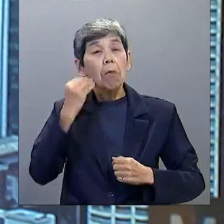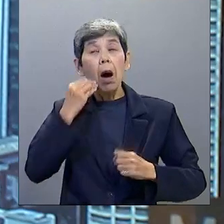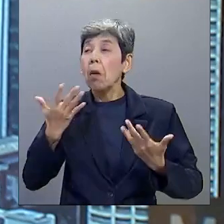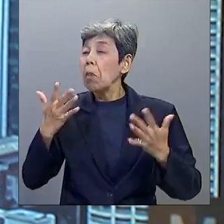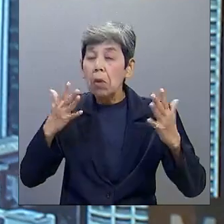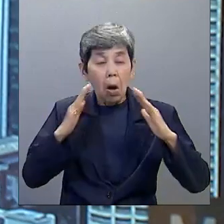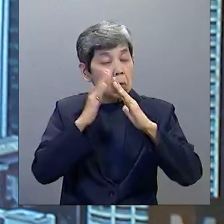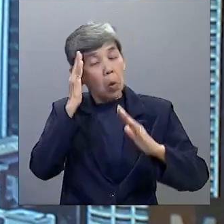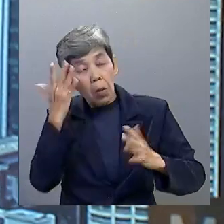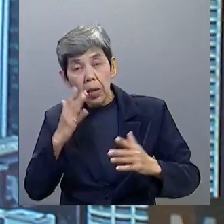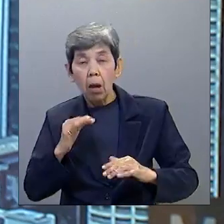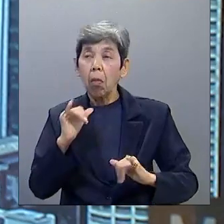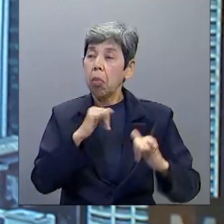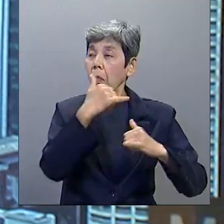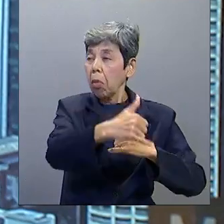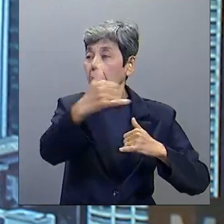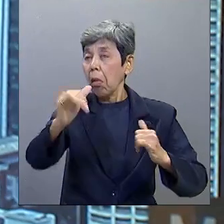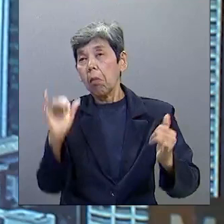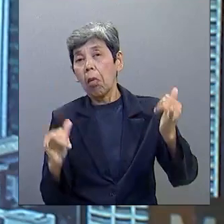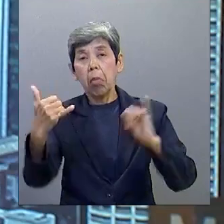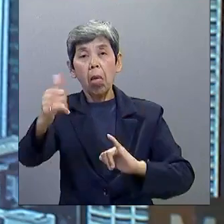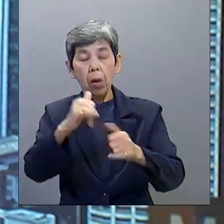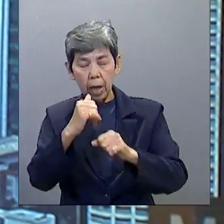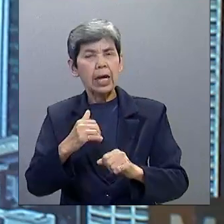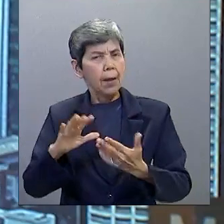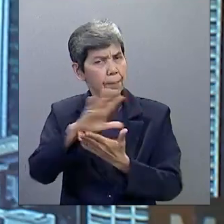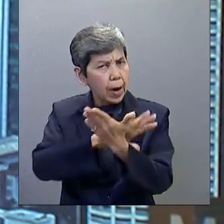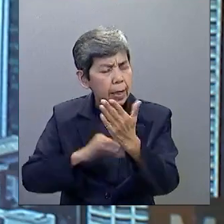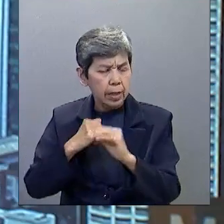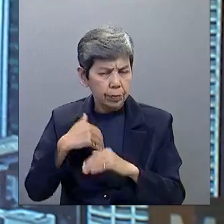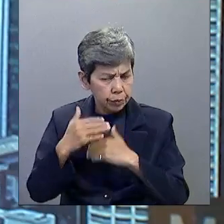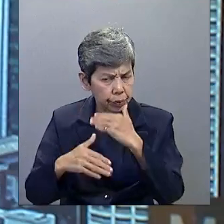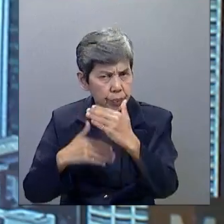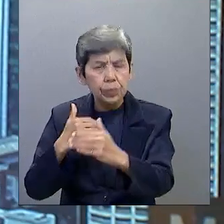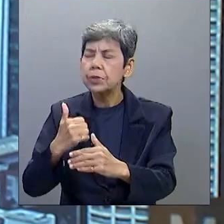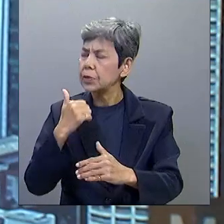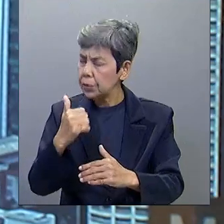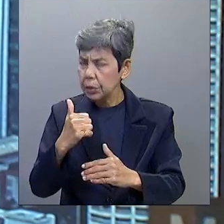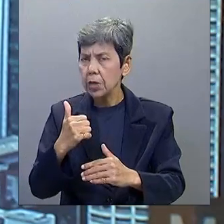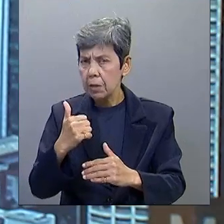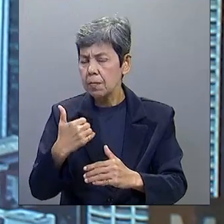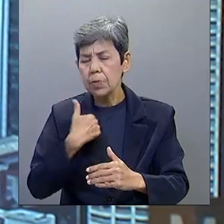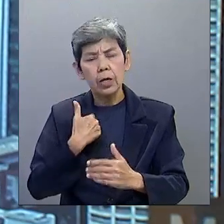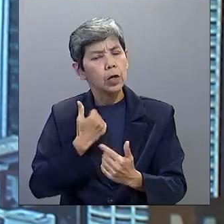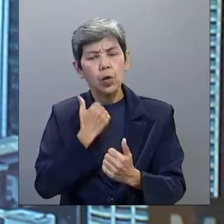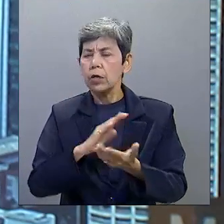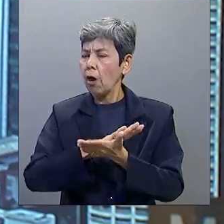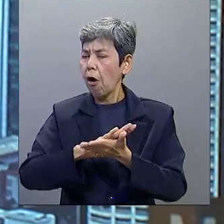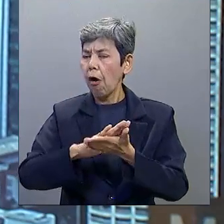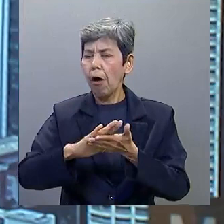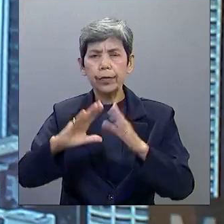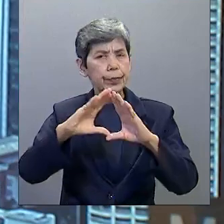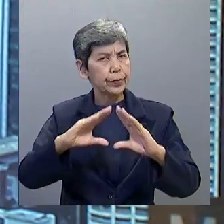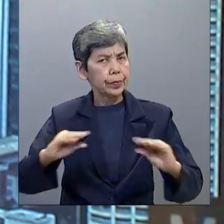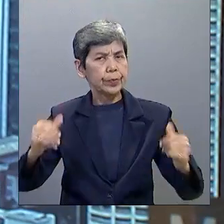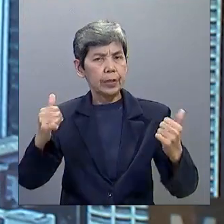ล่านี้มีคุณภาพชีวิตขึ้นแต่เป็นเรื่องของการขับเคลื่อนประเทศให้มีความมั่นคงแล้วก็มีความสงบอย่างยั่งยืนด้วยเพ